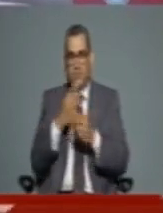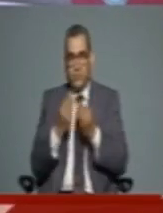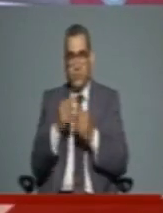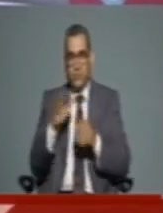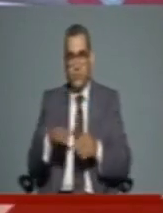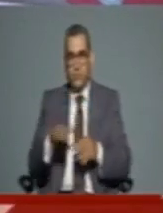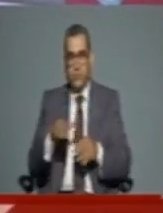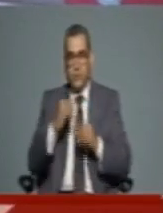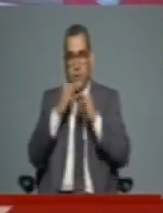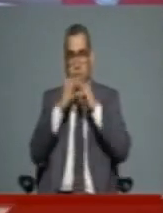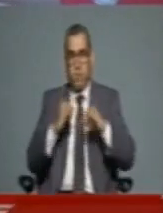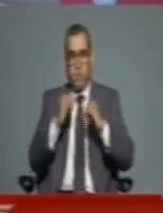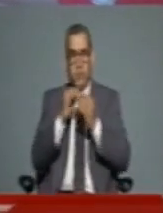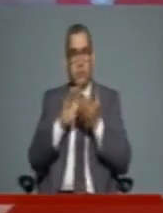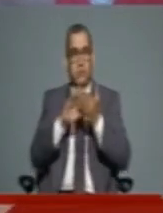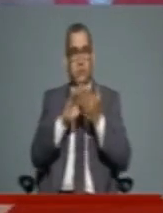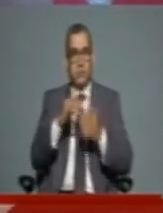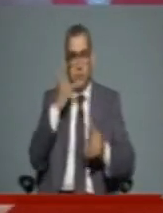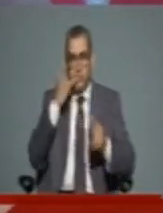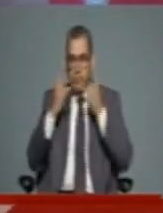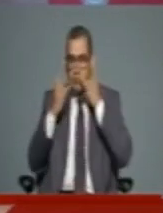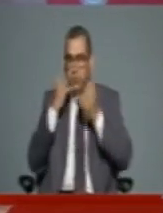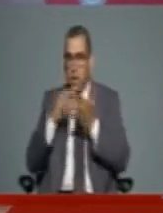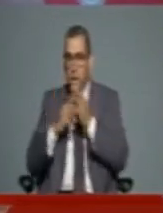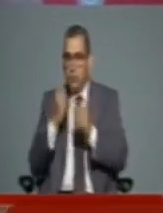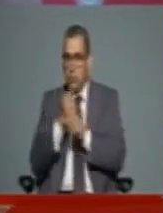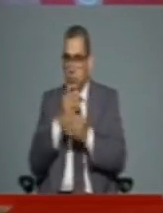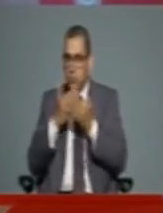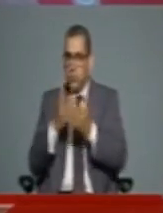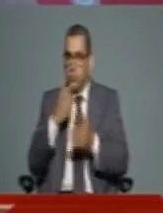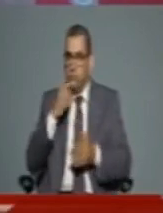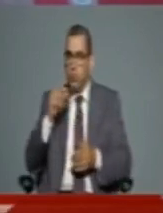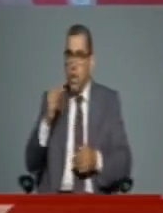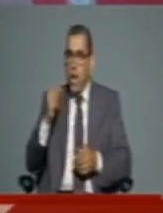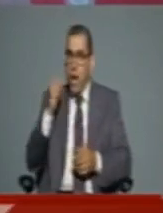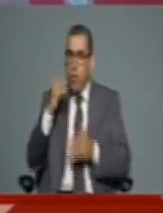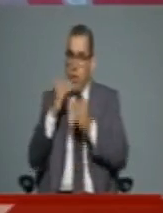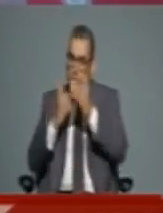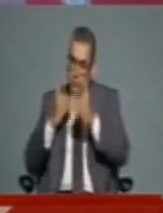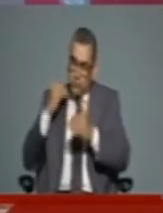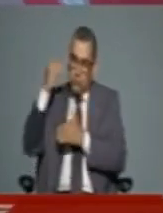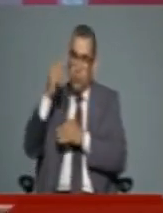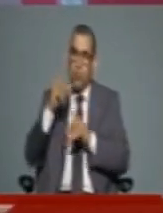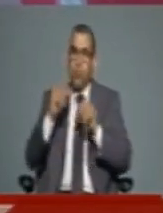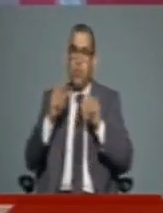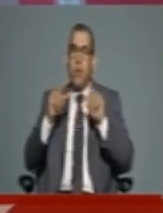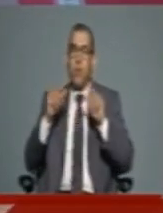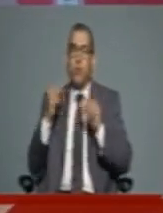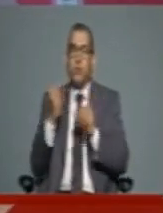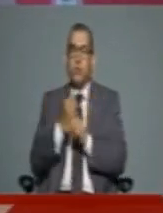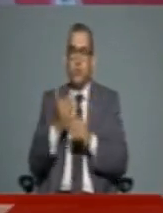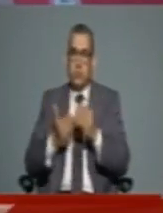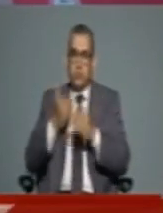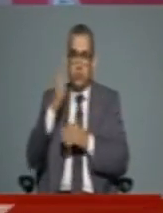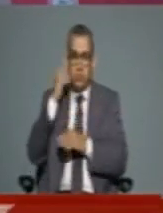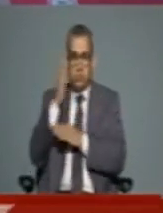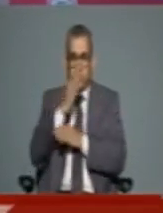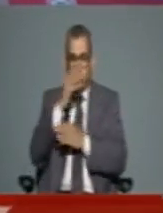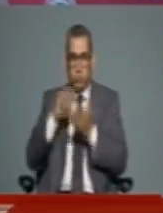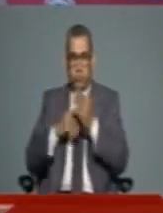مراكز الخدمة وأدوا أداء مش متميز فوق التميز في تقديم الخدمات.